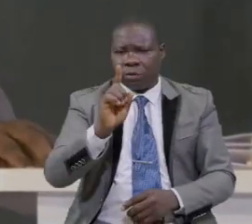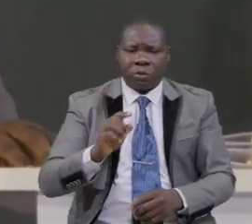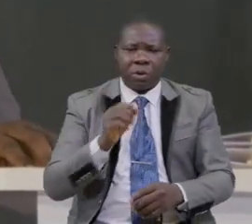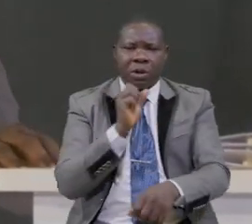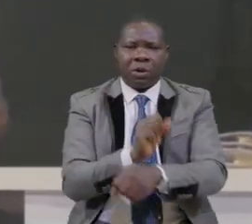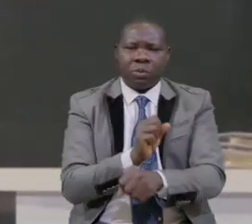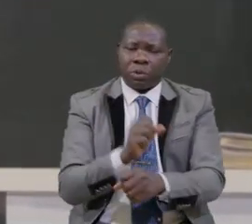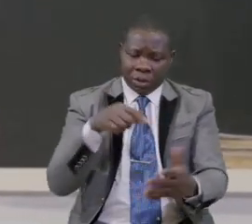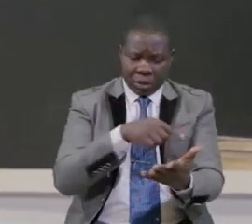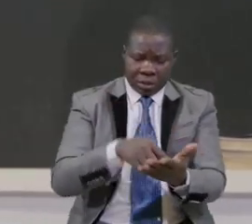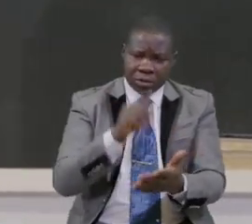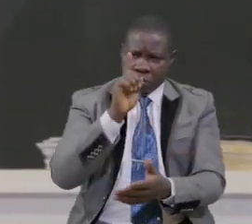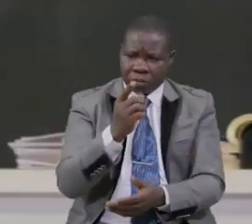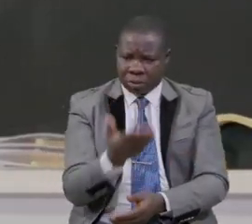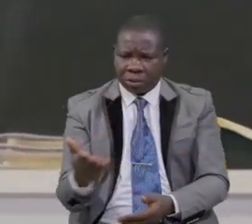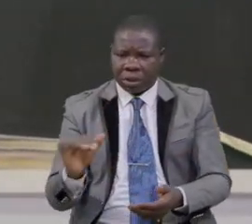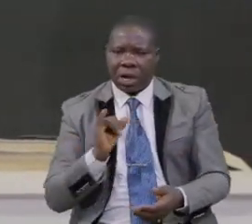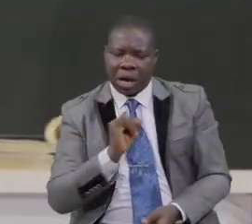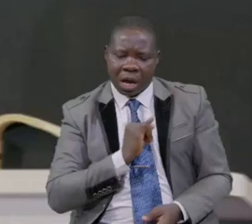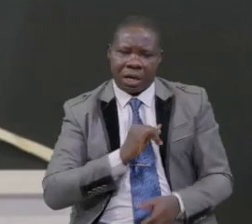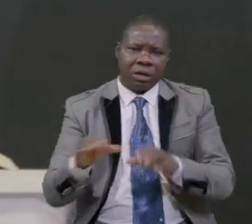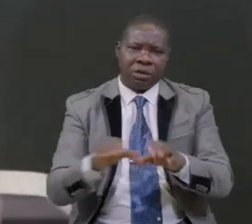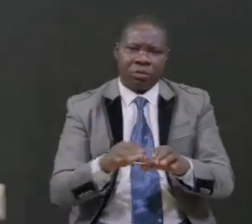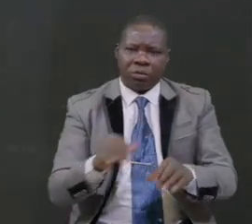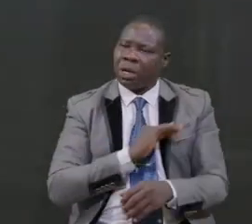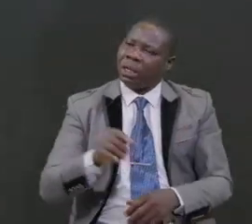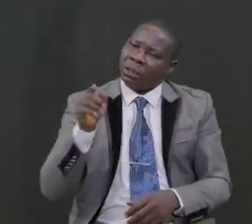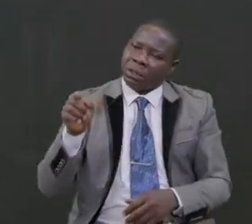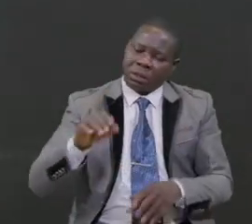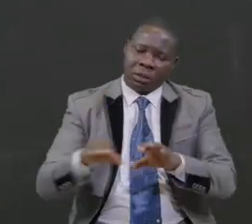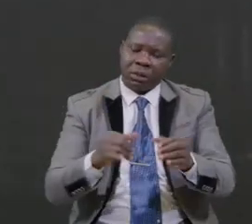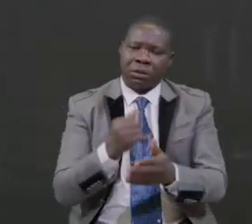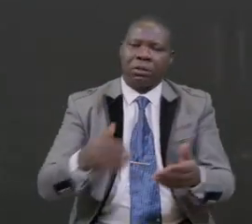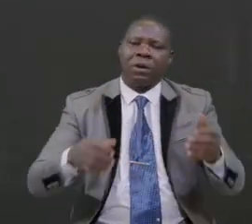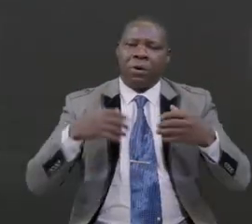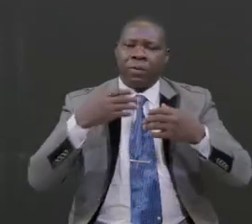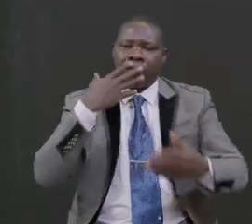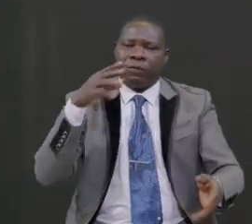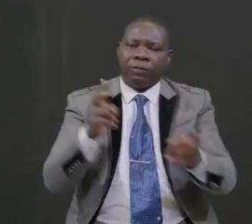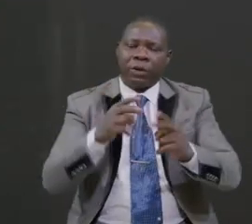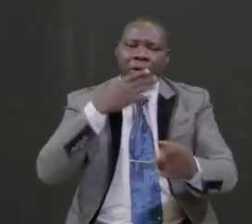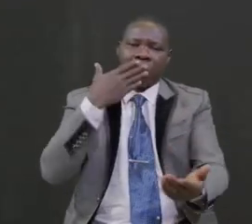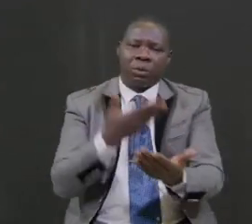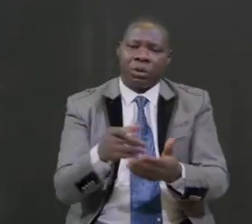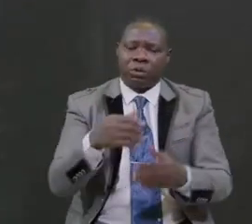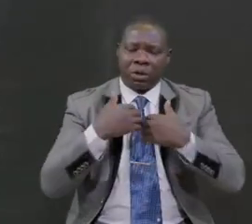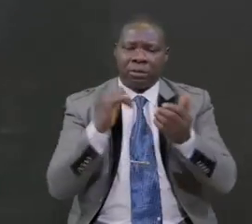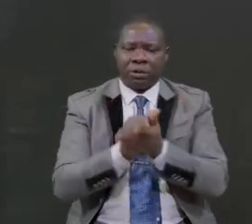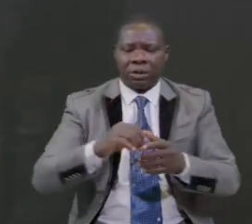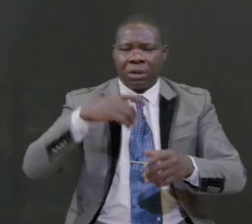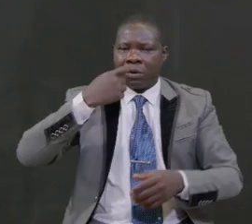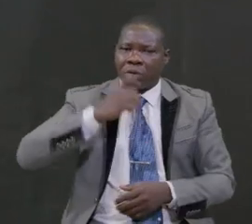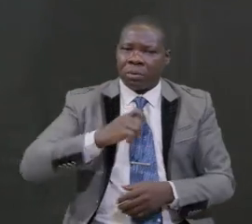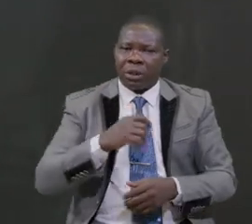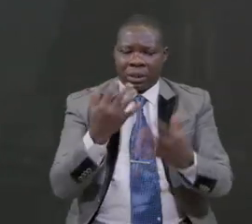Voici, je fais une seule chose. Et il a fait efficacement. Il y a le mandat. Vous devez